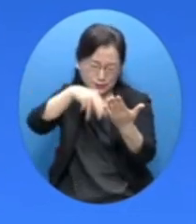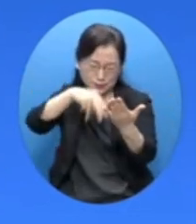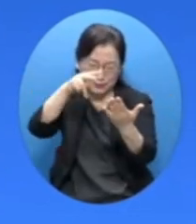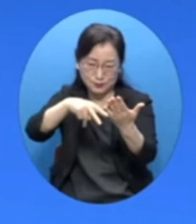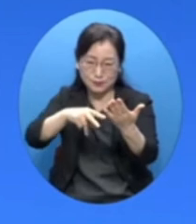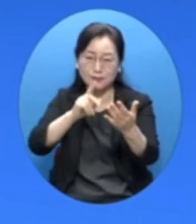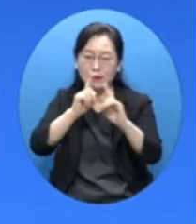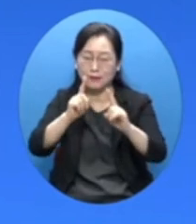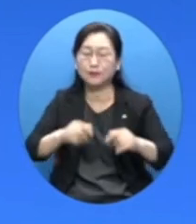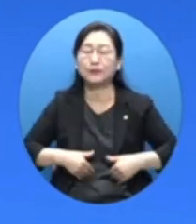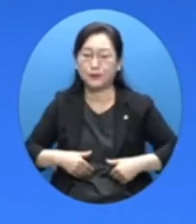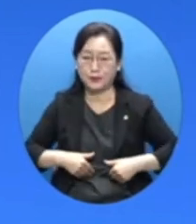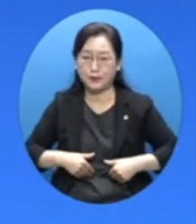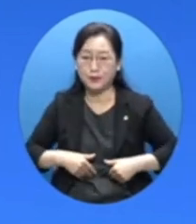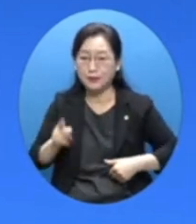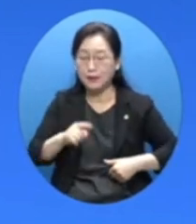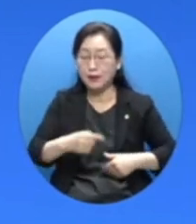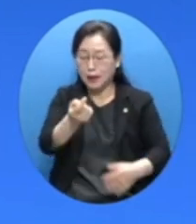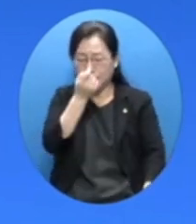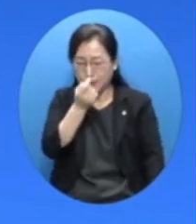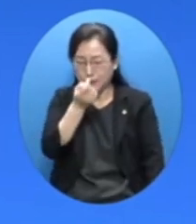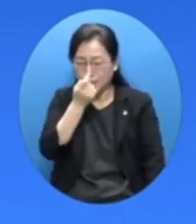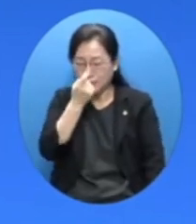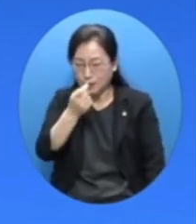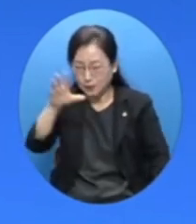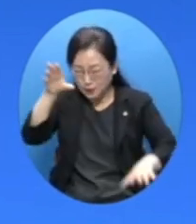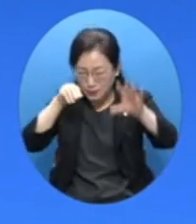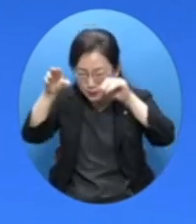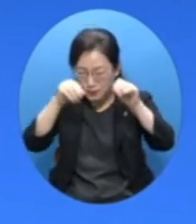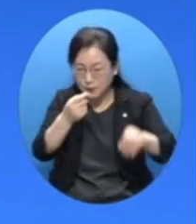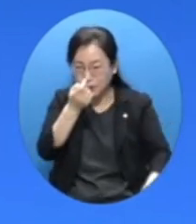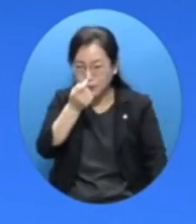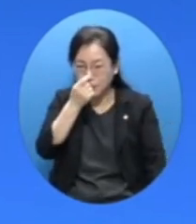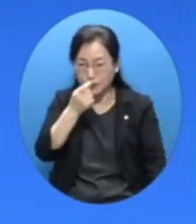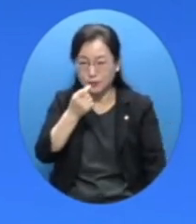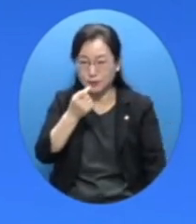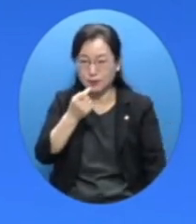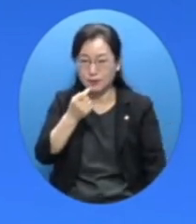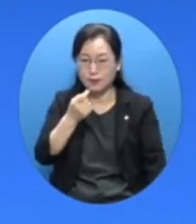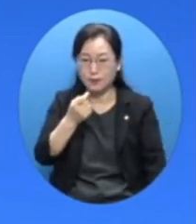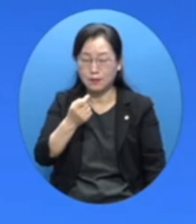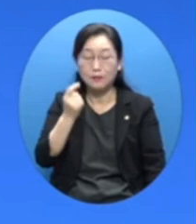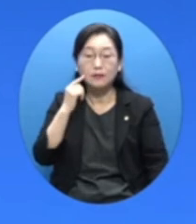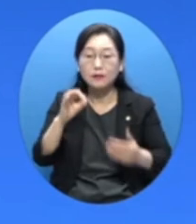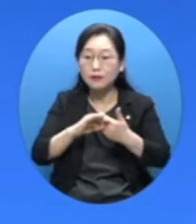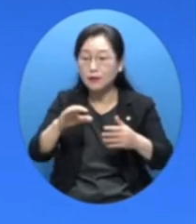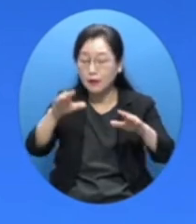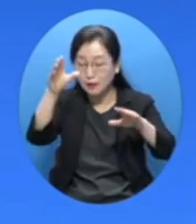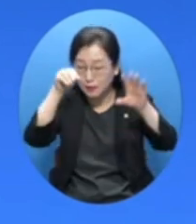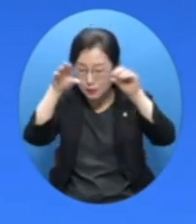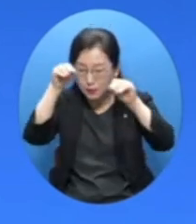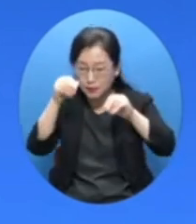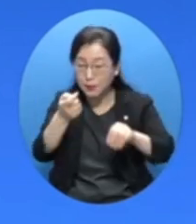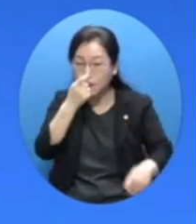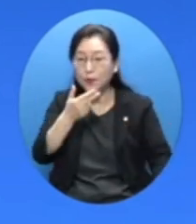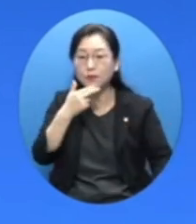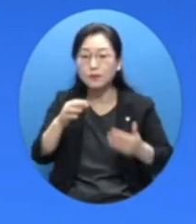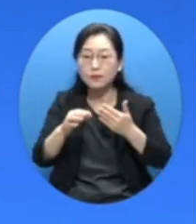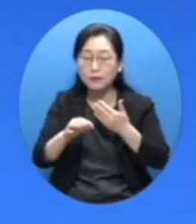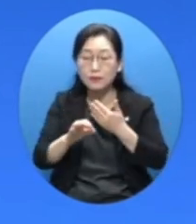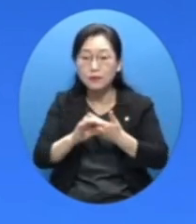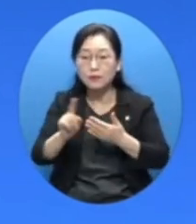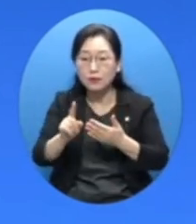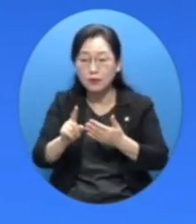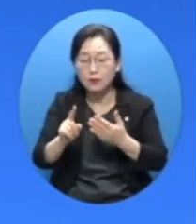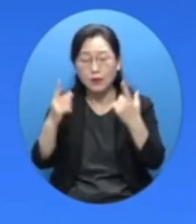배우고 또 배우고 또 배워야 합니다 배우지 않고 우리가 제들의 머물렀기 때문에